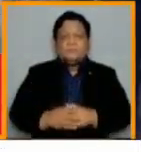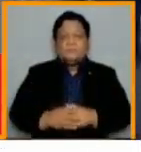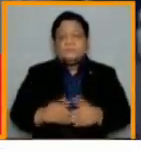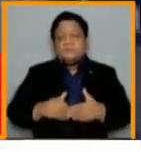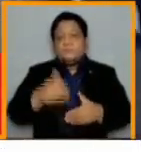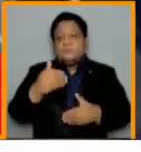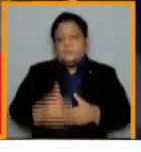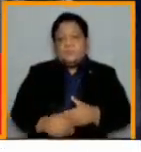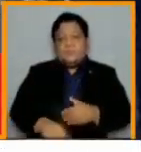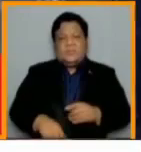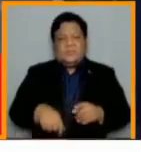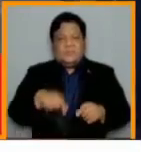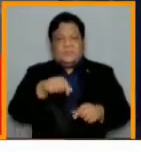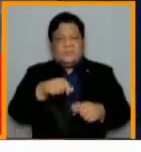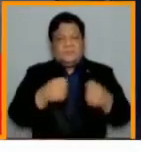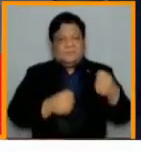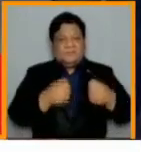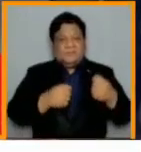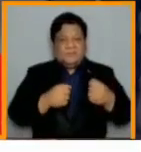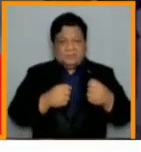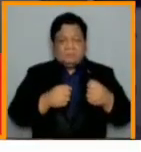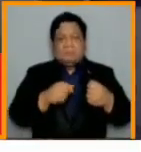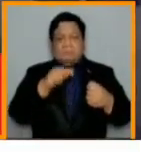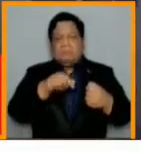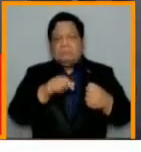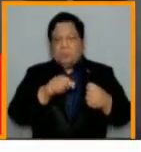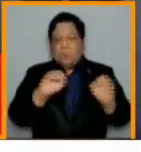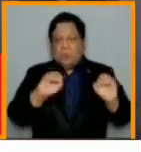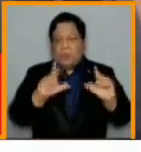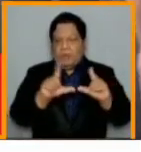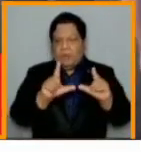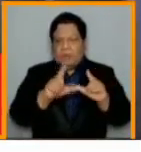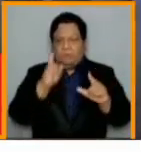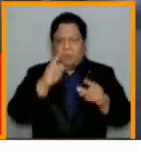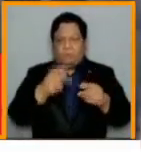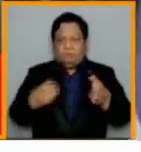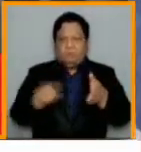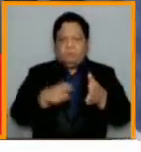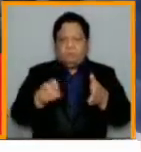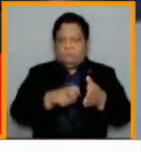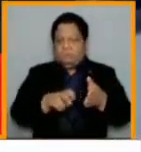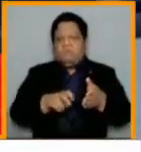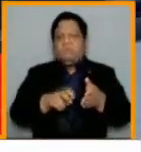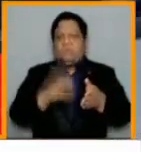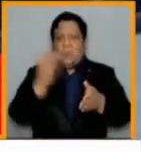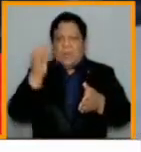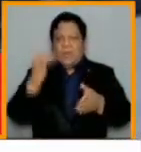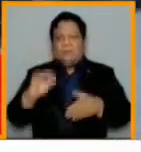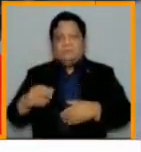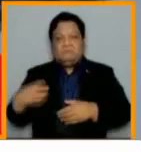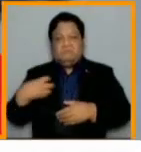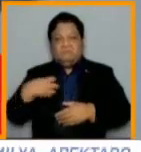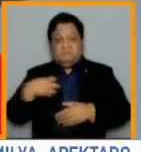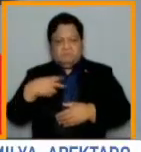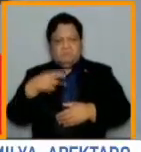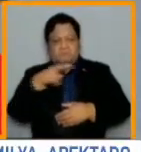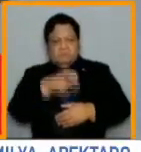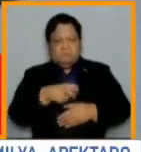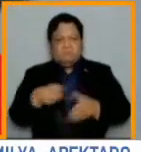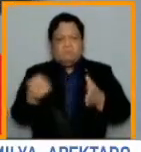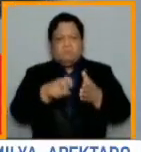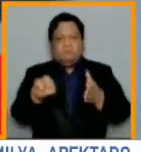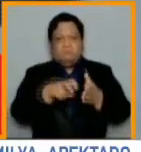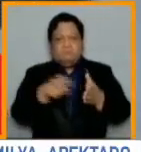na AUV. Ayon sa IACT, nahuli kasi itong illegal na nagsasakay ng mga pasahero galing sa Masbate papuntang